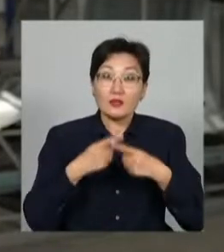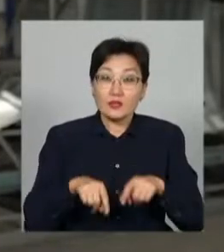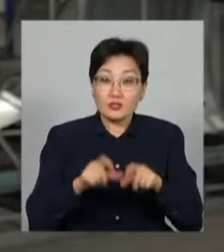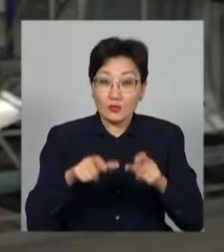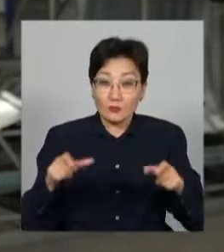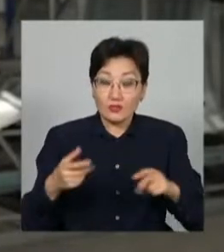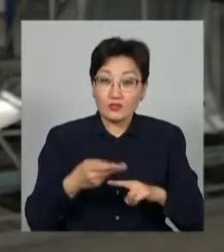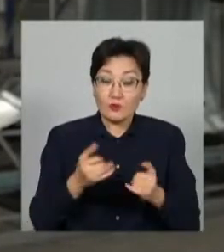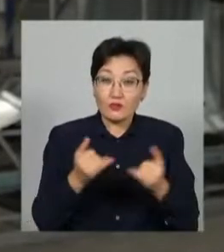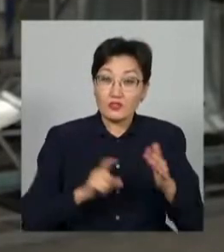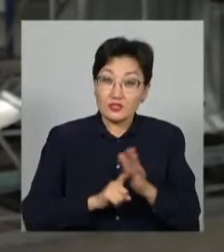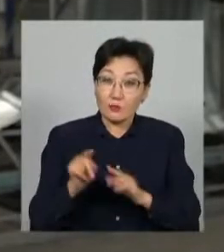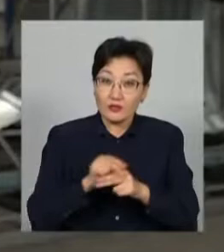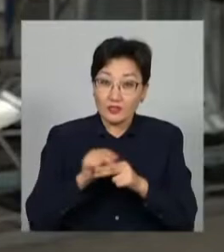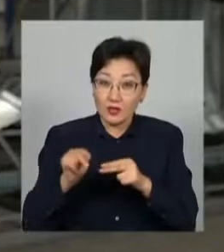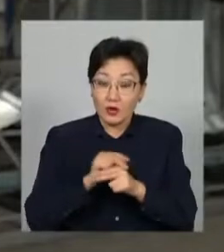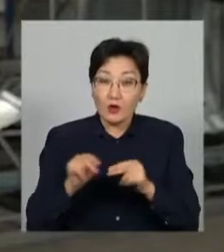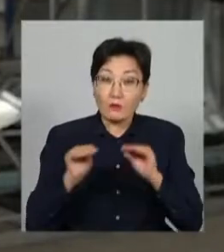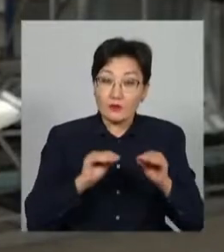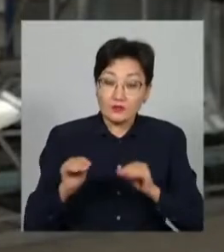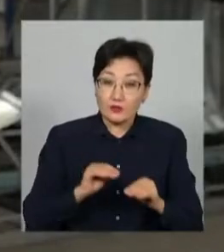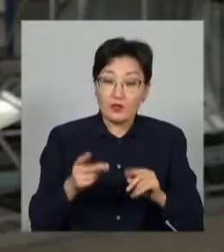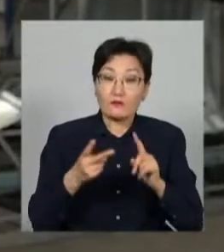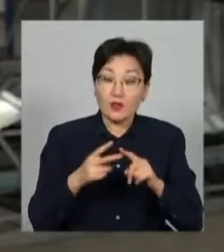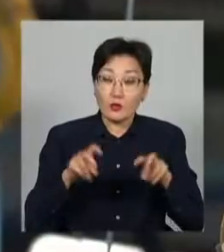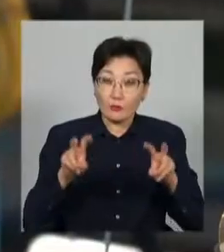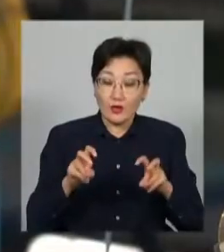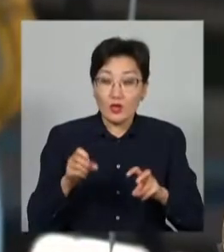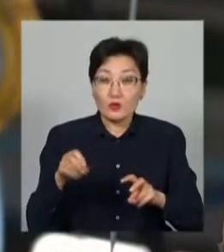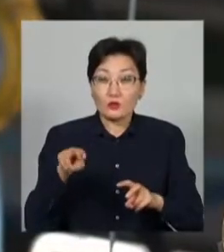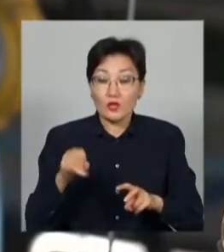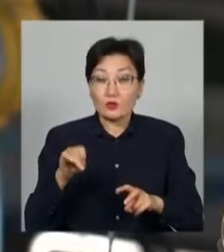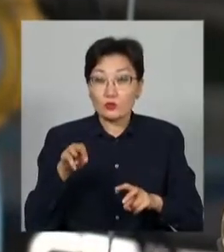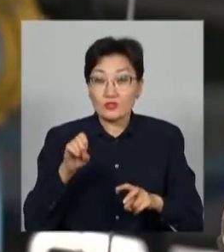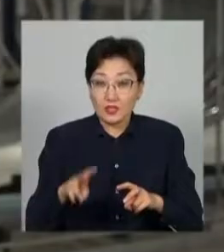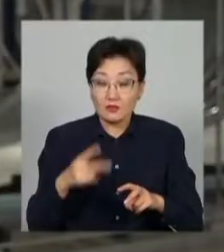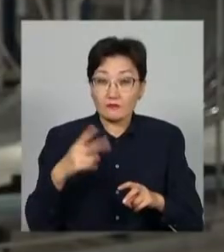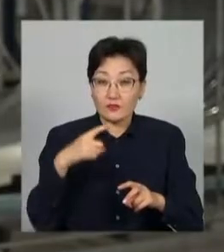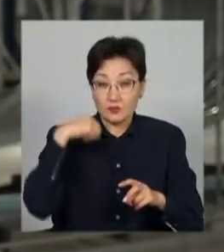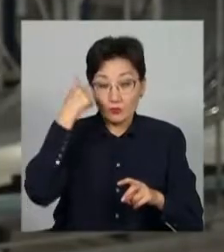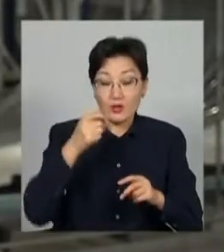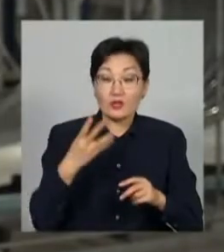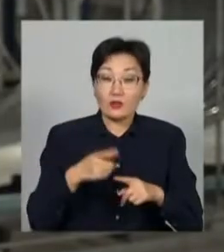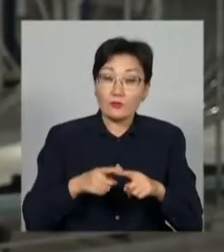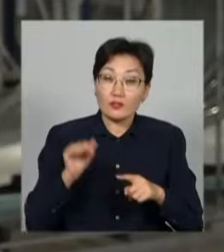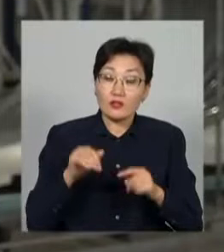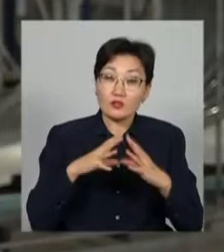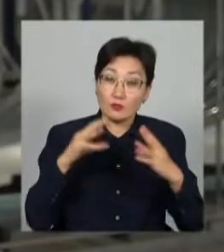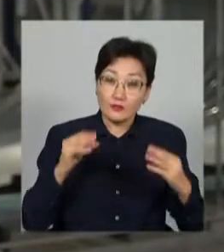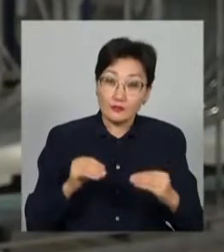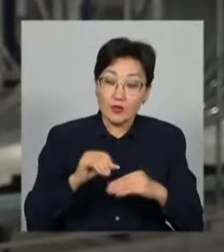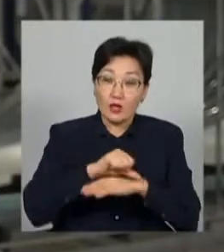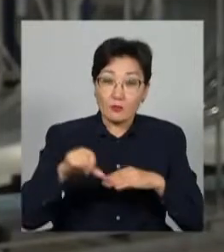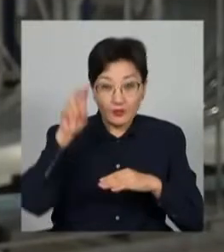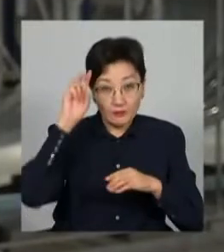Company для того, чтобы начать монтаж оборудования для освоения второй модели, это Hyundai Tucson. В 2021 году 4,5 тысячи автомобилей в экспорт